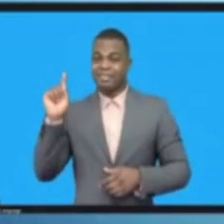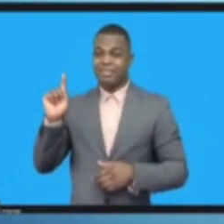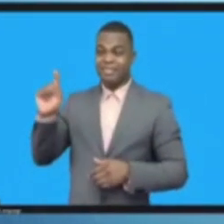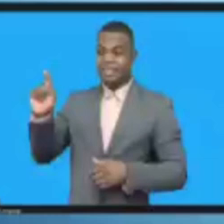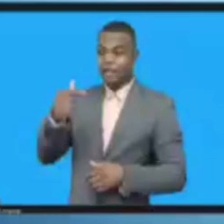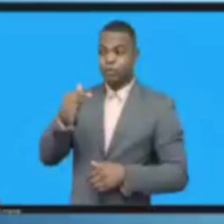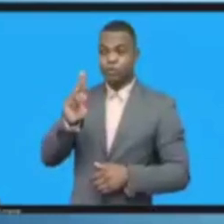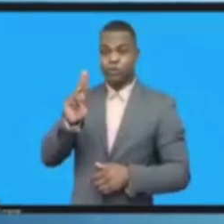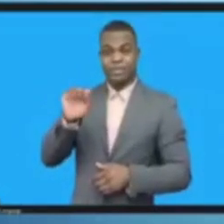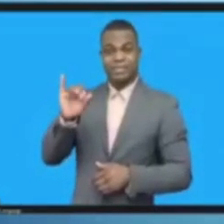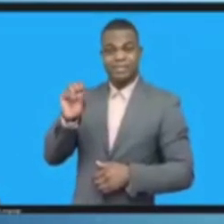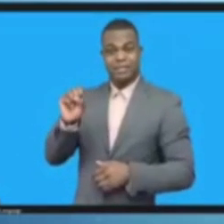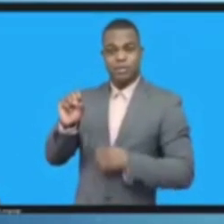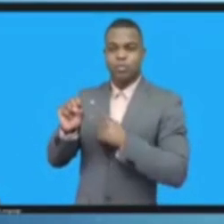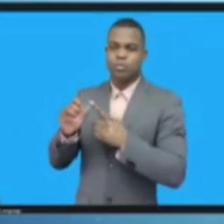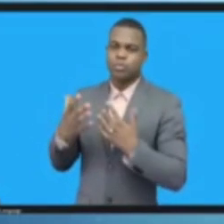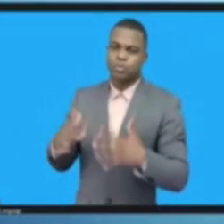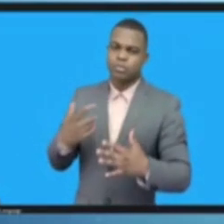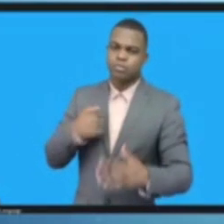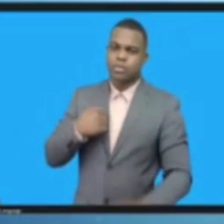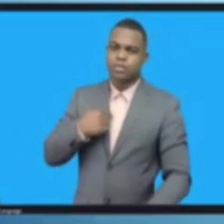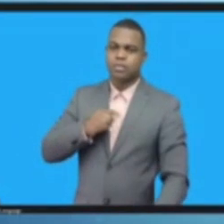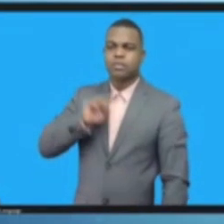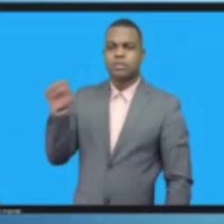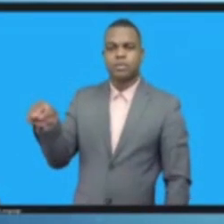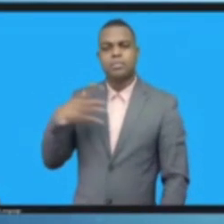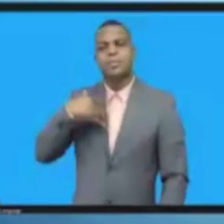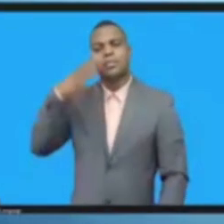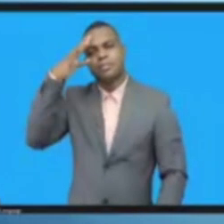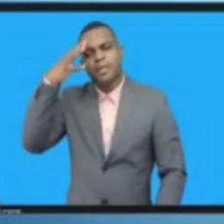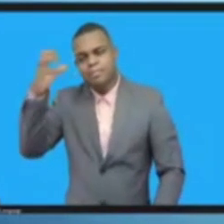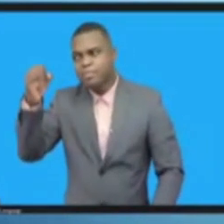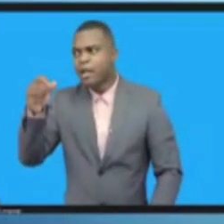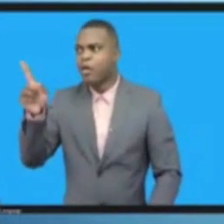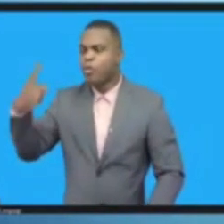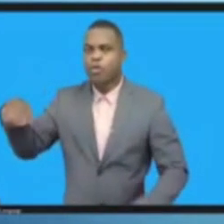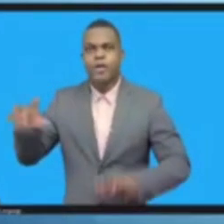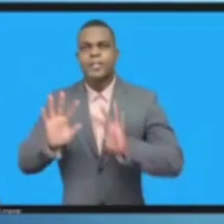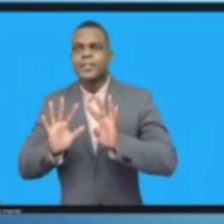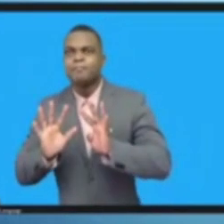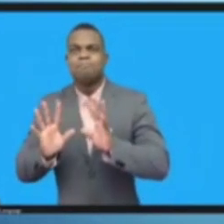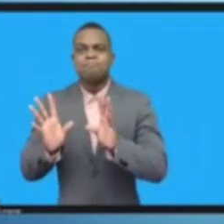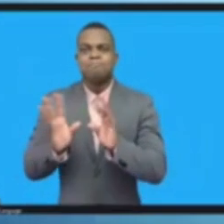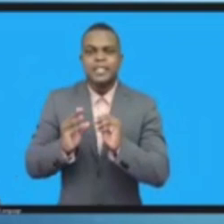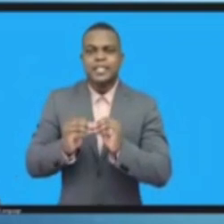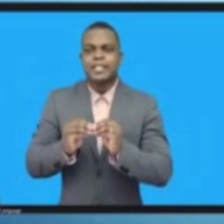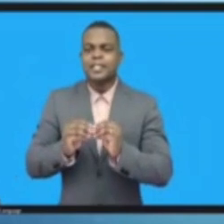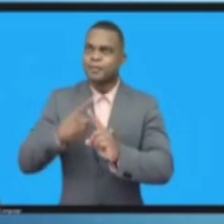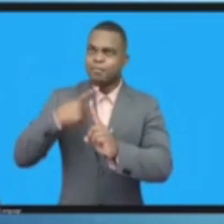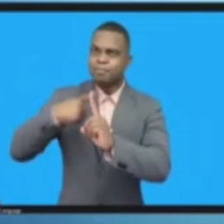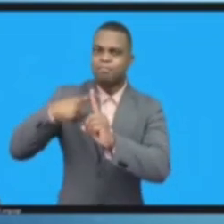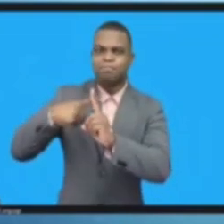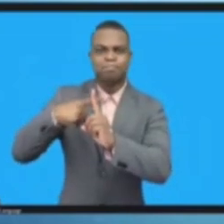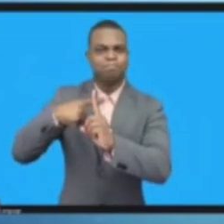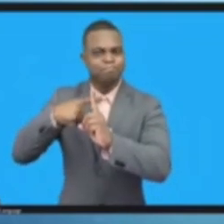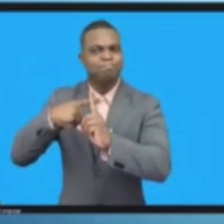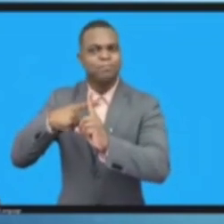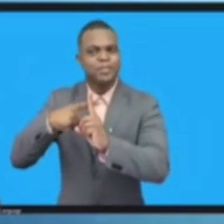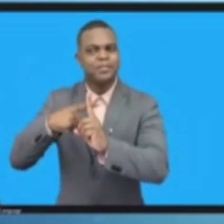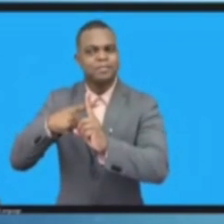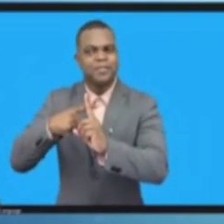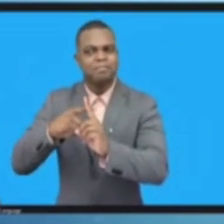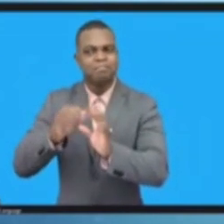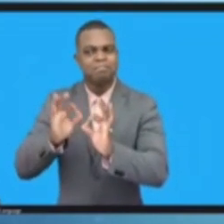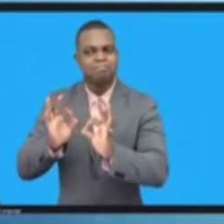été manifesté, la volonté, la bonne volonté internationale a marqué ce